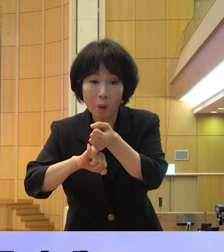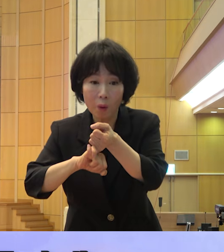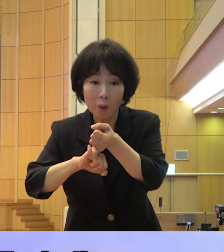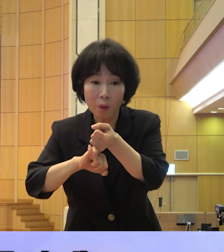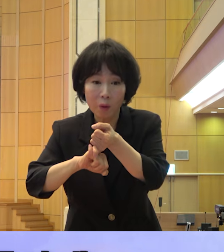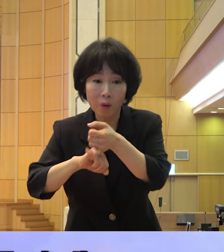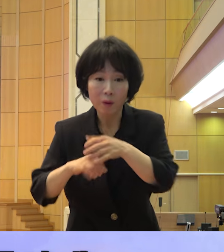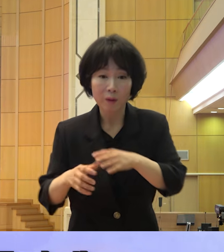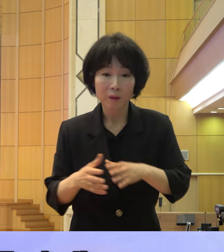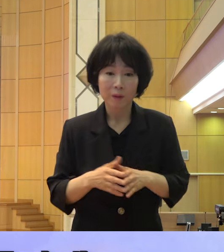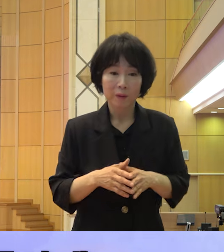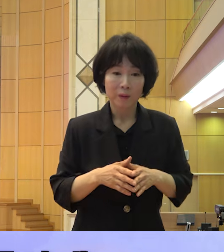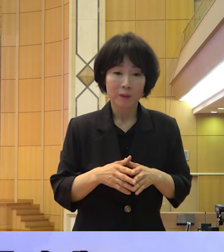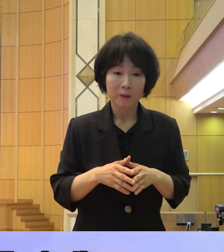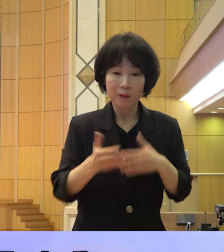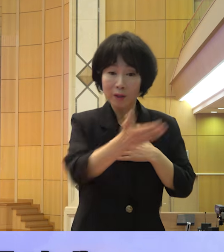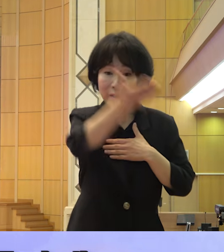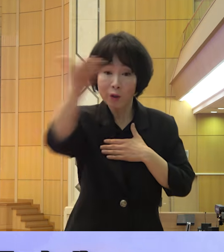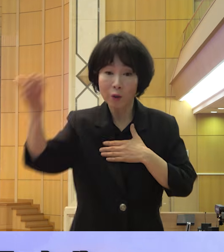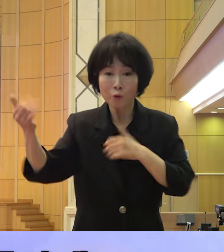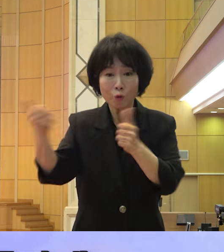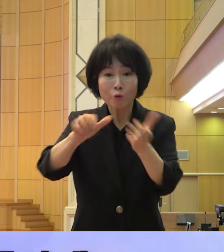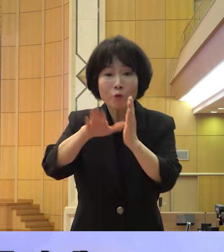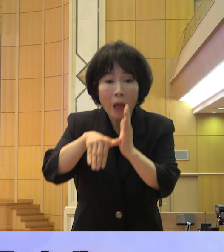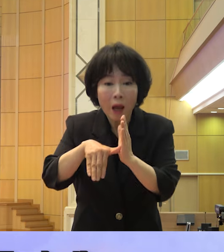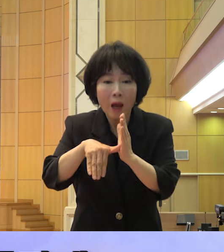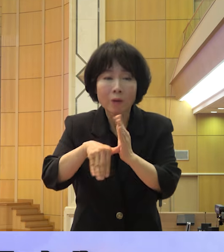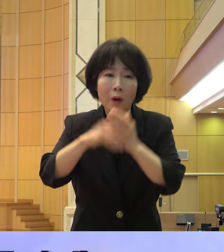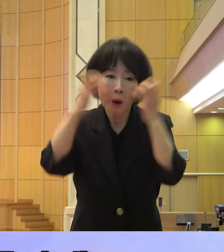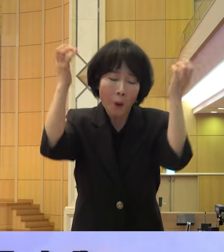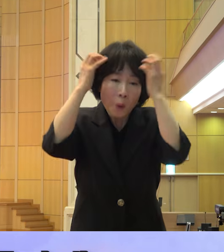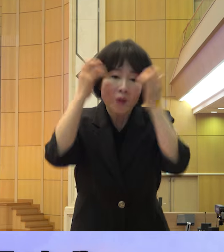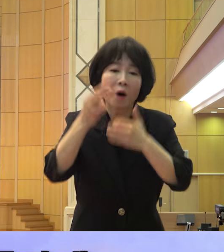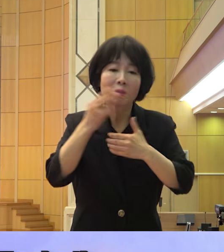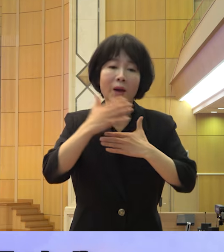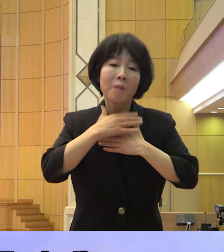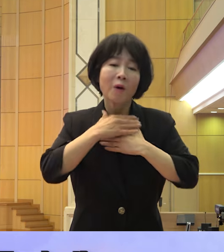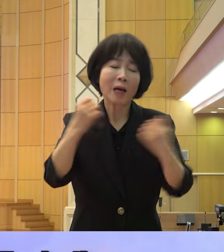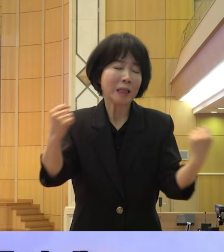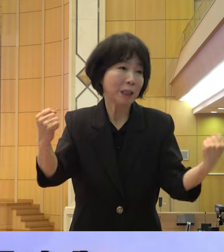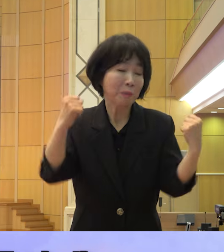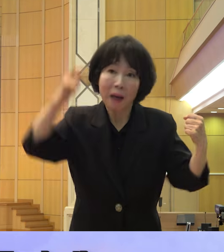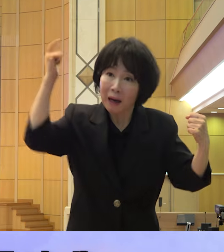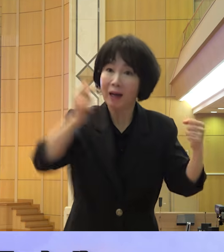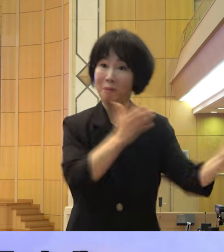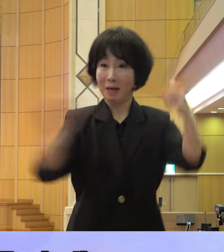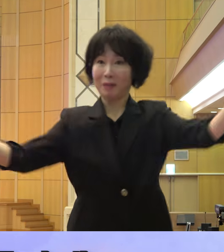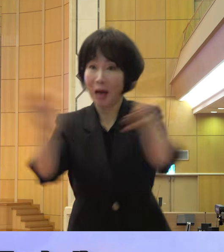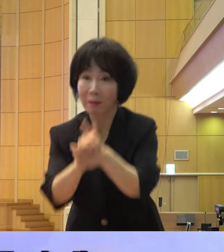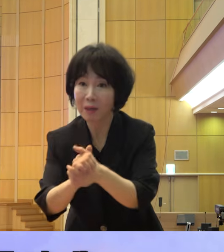내가 뭐라고 말 한마디 안 했다고 해서 아이고 아쉬워 그러면 하지 마라. 난 빨리 갈 거야. 갈 때는